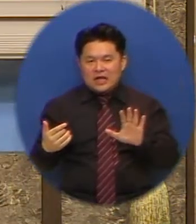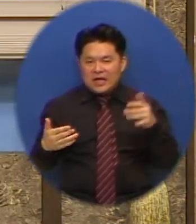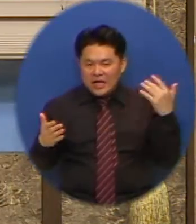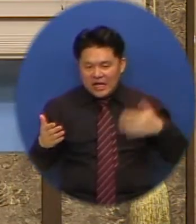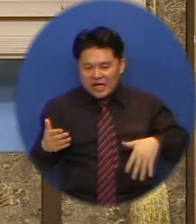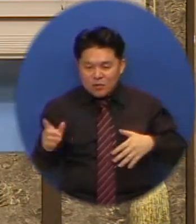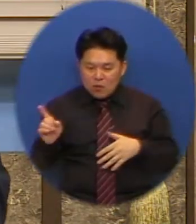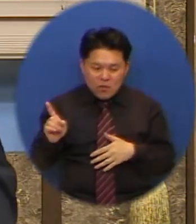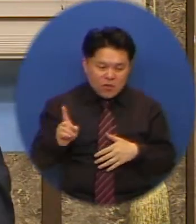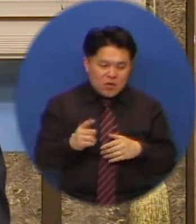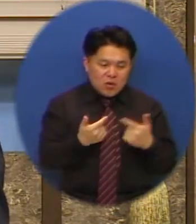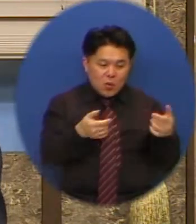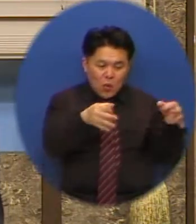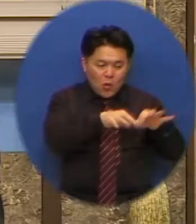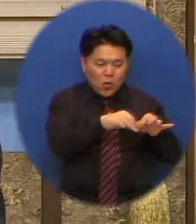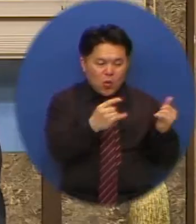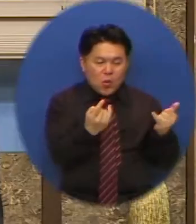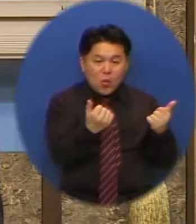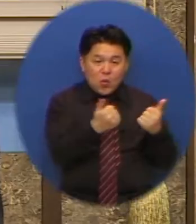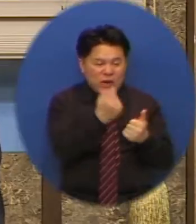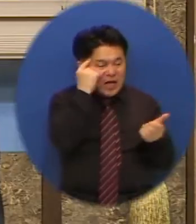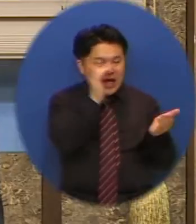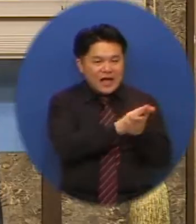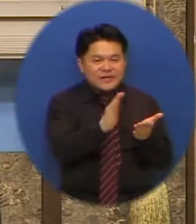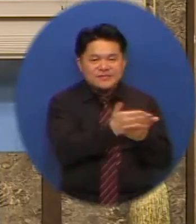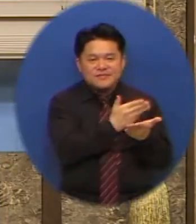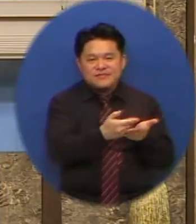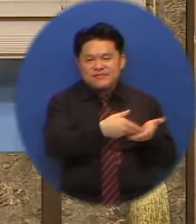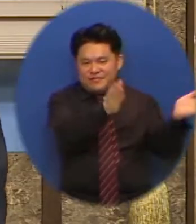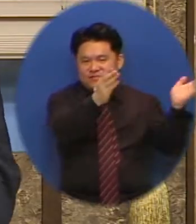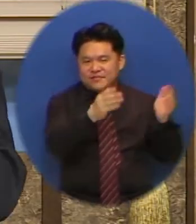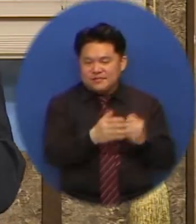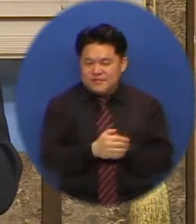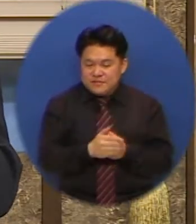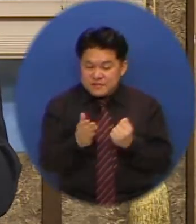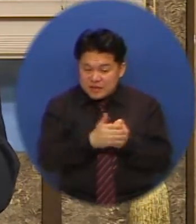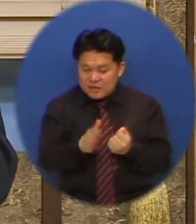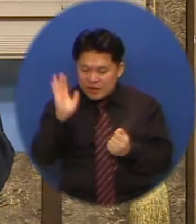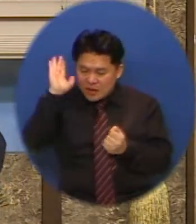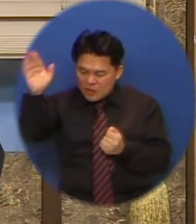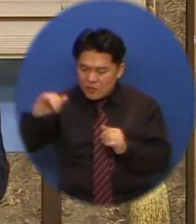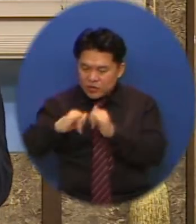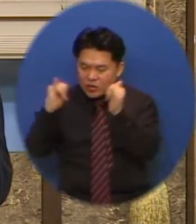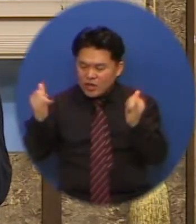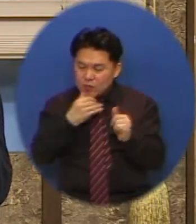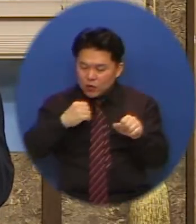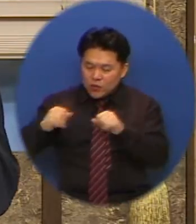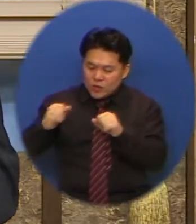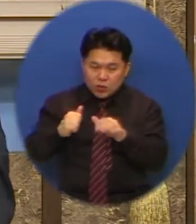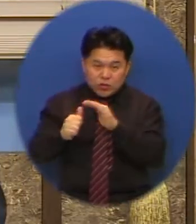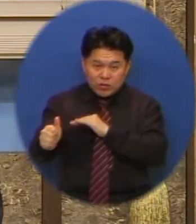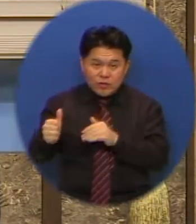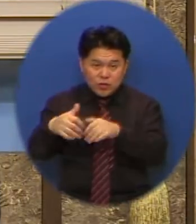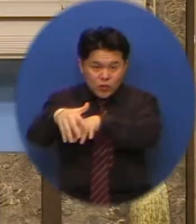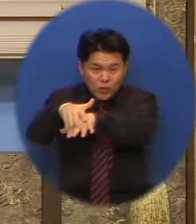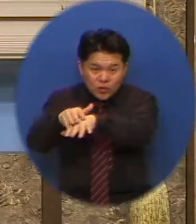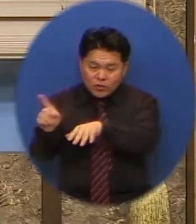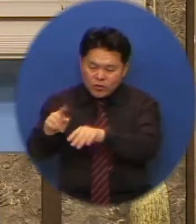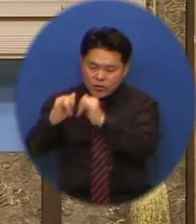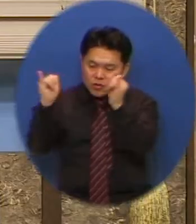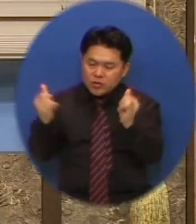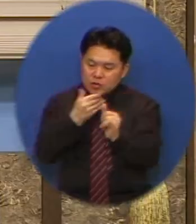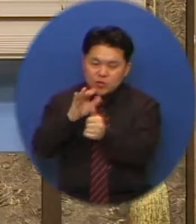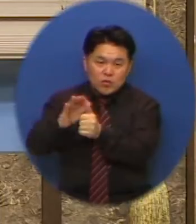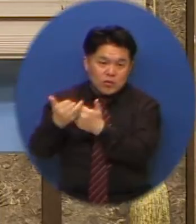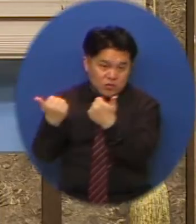이루어지지 않고 있습니다. 예. 그래서 이제 그 배분 과정에서 사회복지 현장을 대표하는 우리